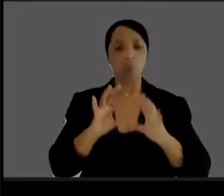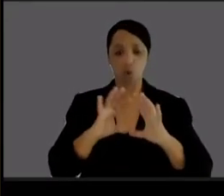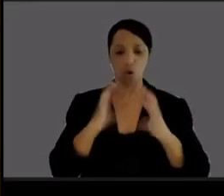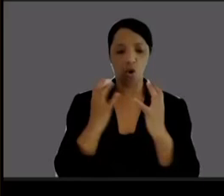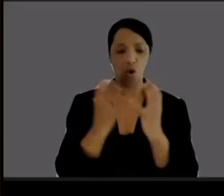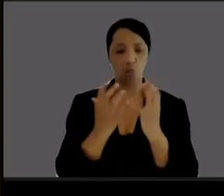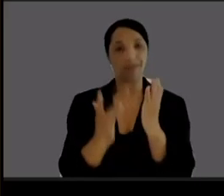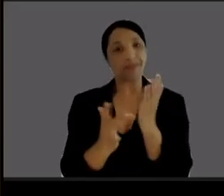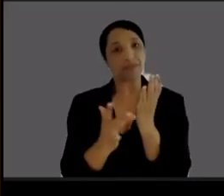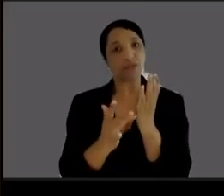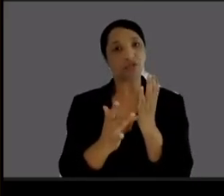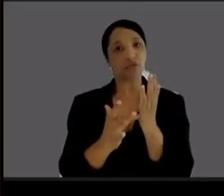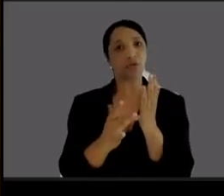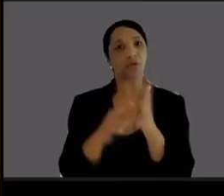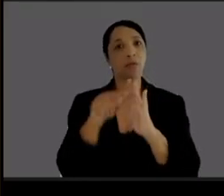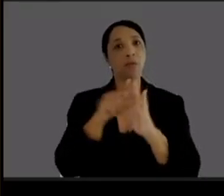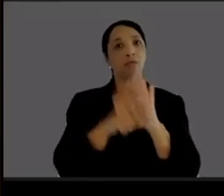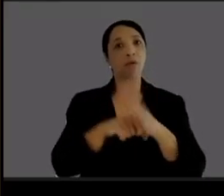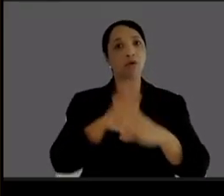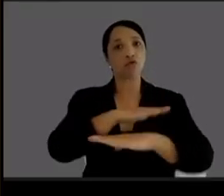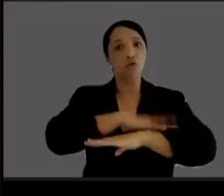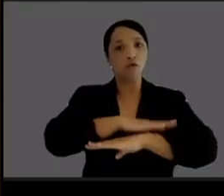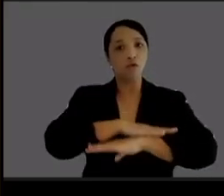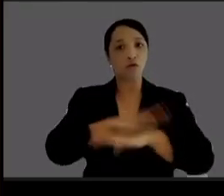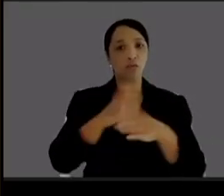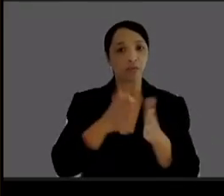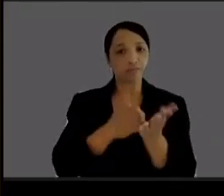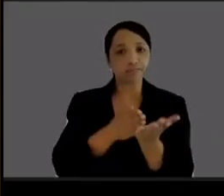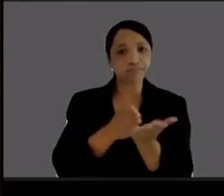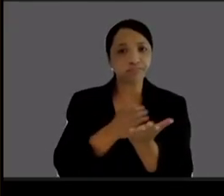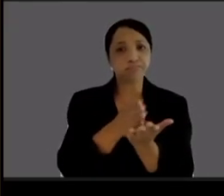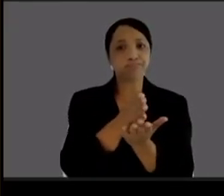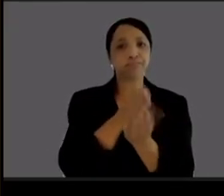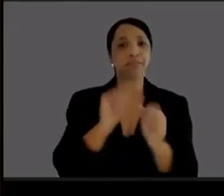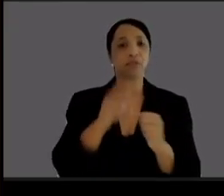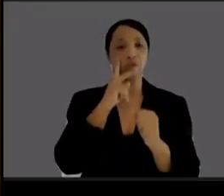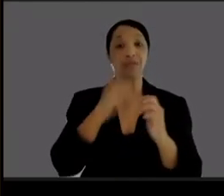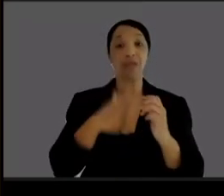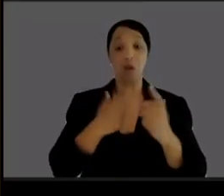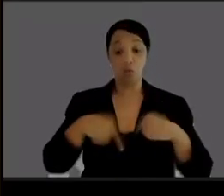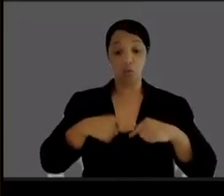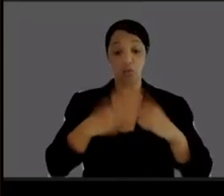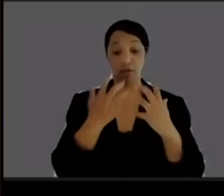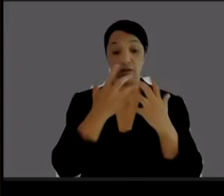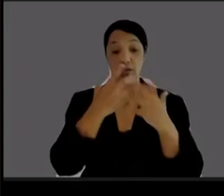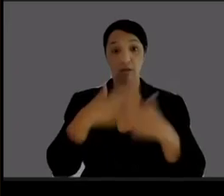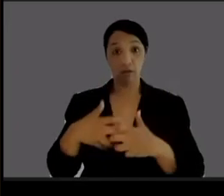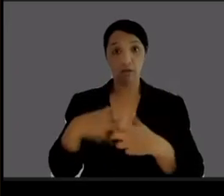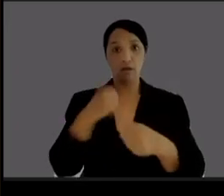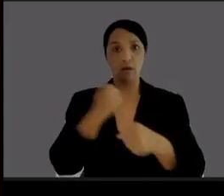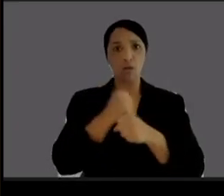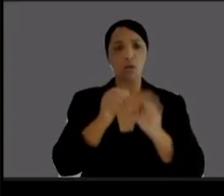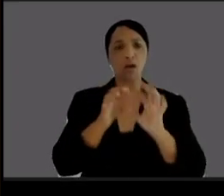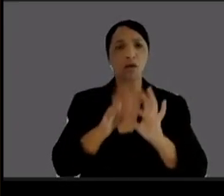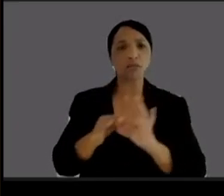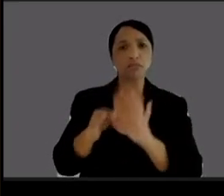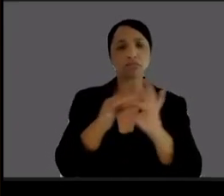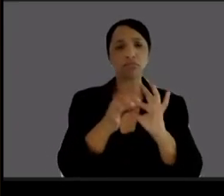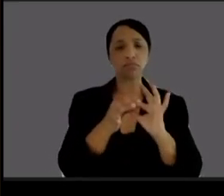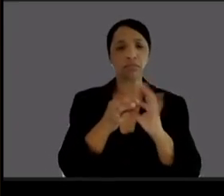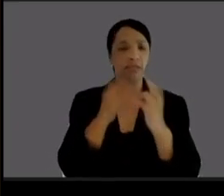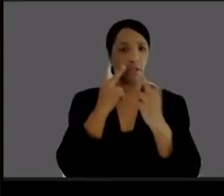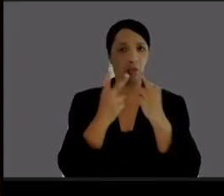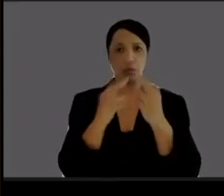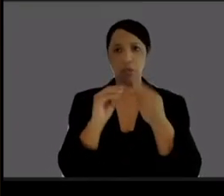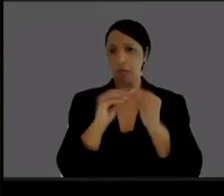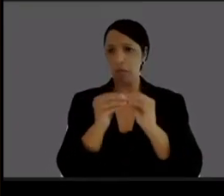デジタルフォーラムとしてえその収束をする修練をするそういった領域をえ童貞を